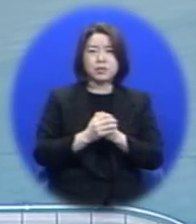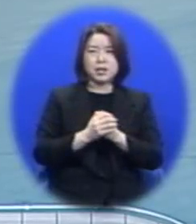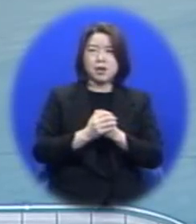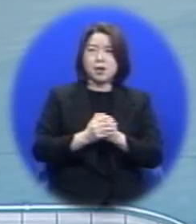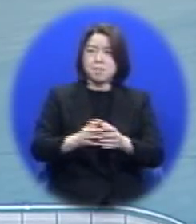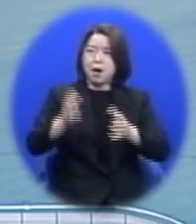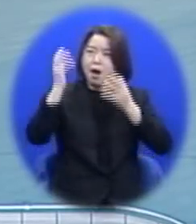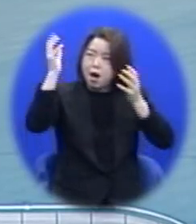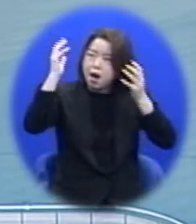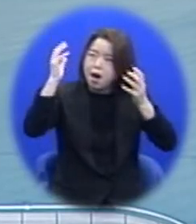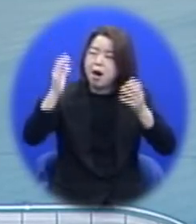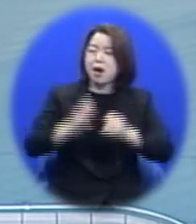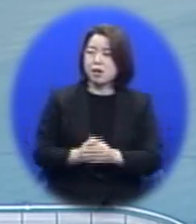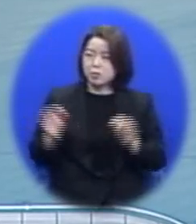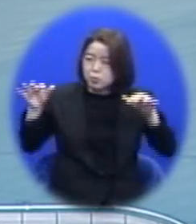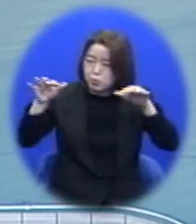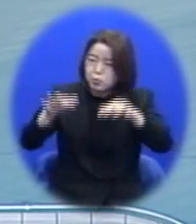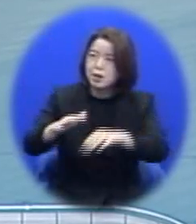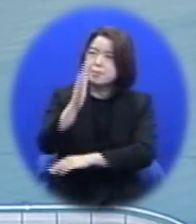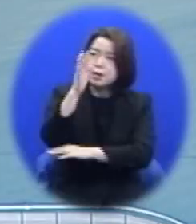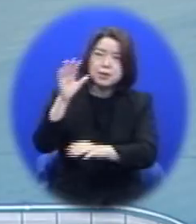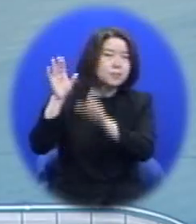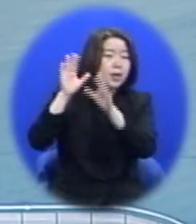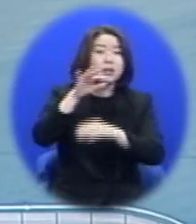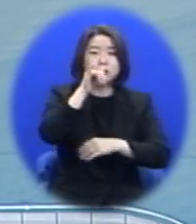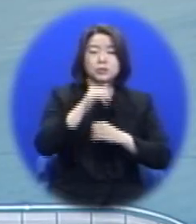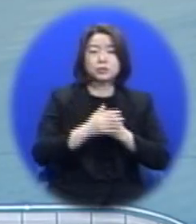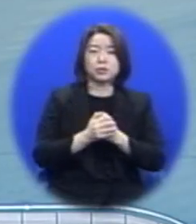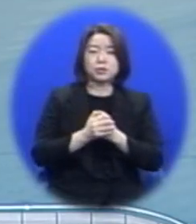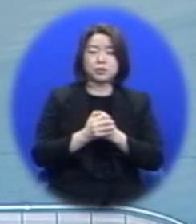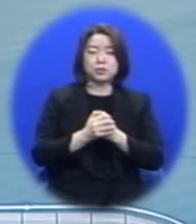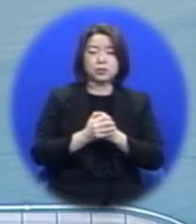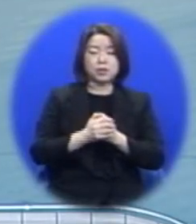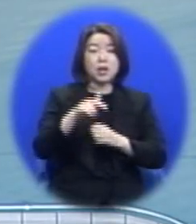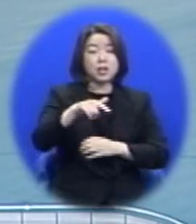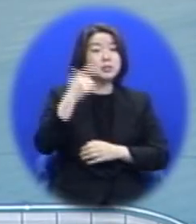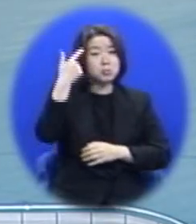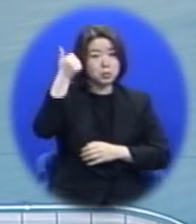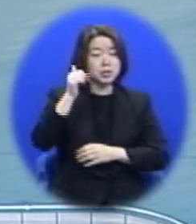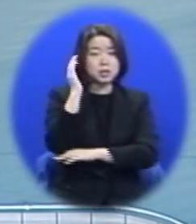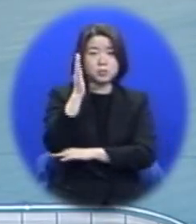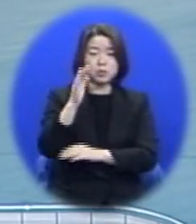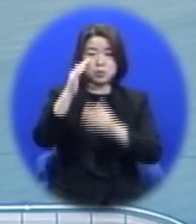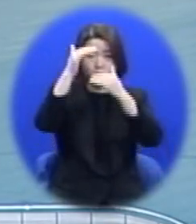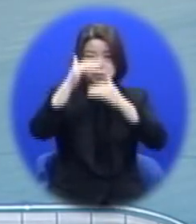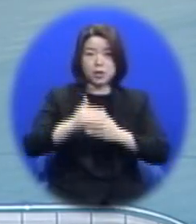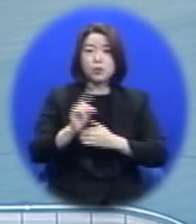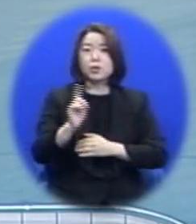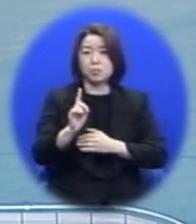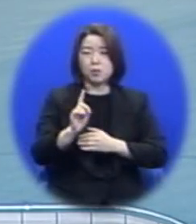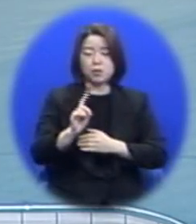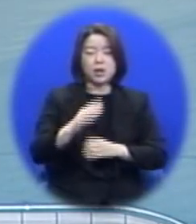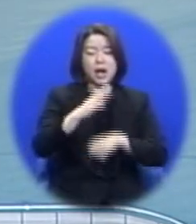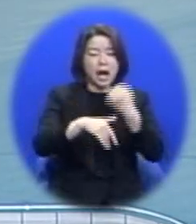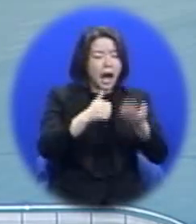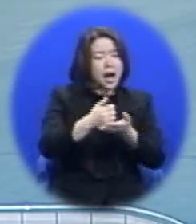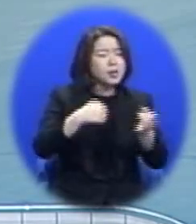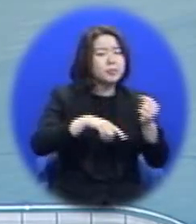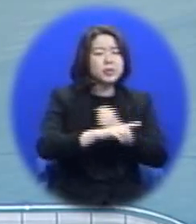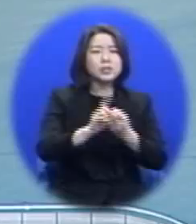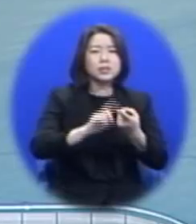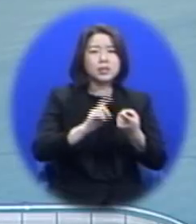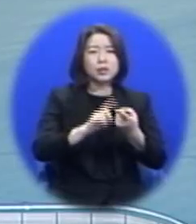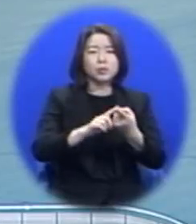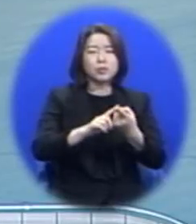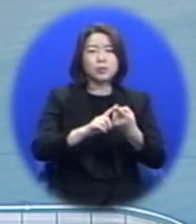미치듯이 열광했습니다. 그분은 이렇게 설교했어요. 하나님 뜻대로 해 주시옵소서. 이런 나약한